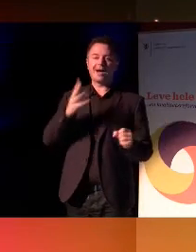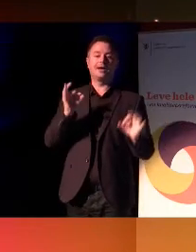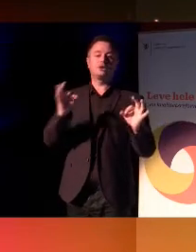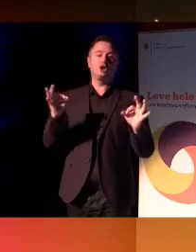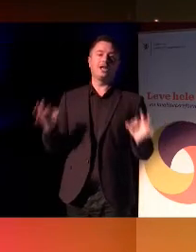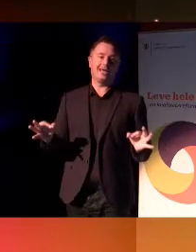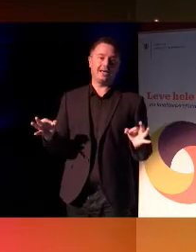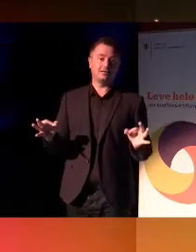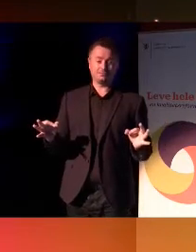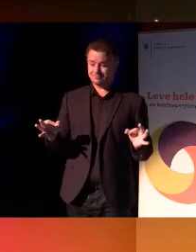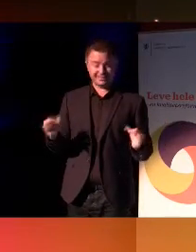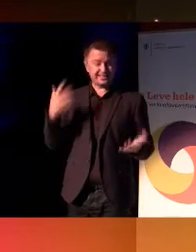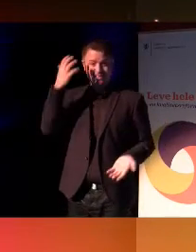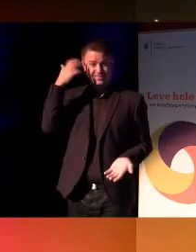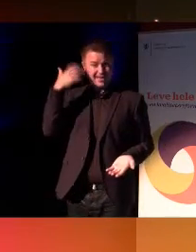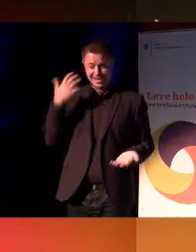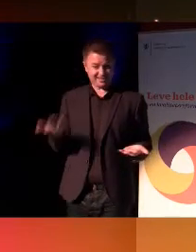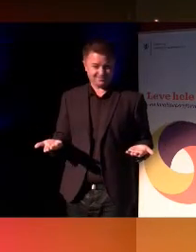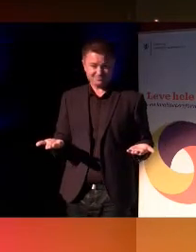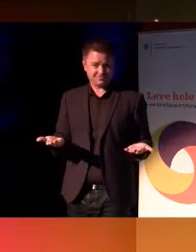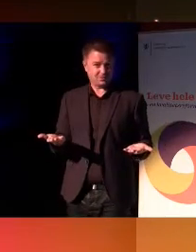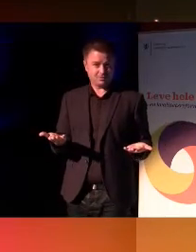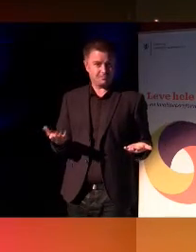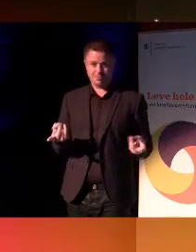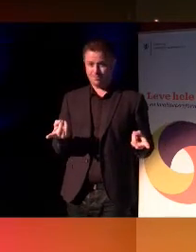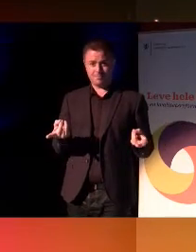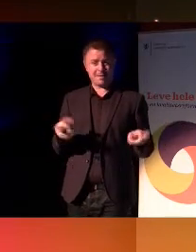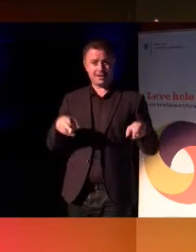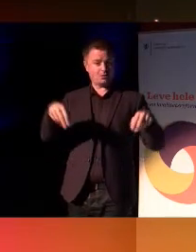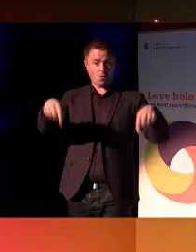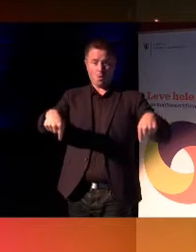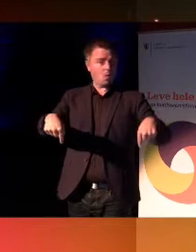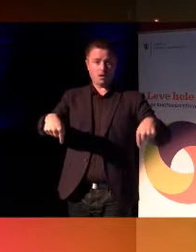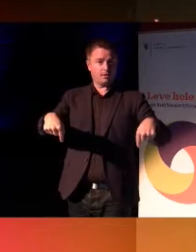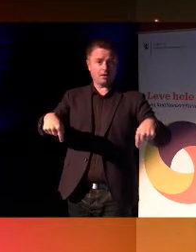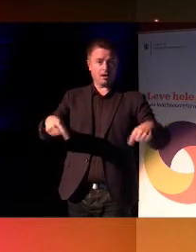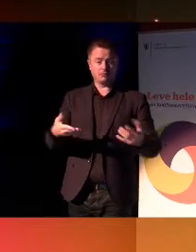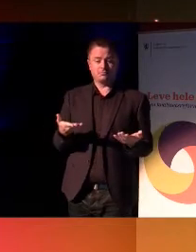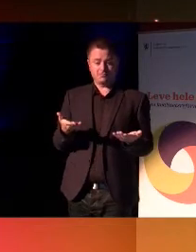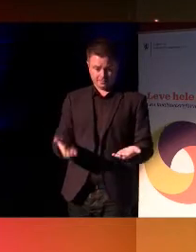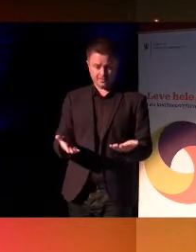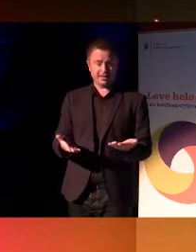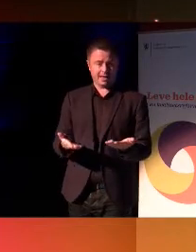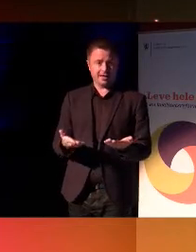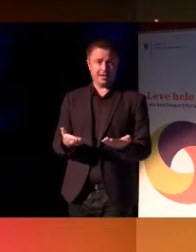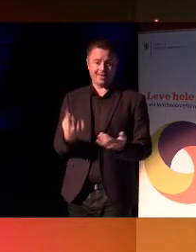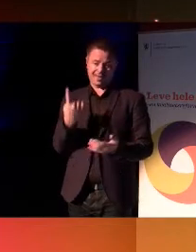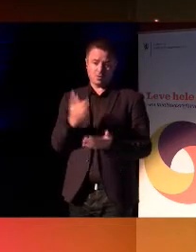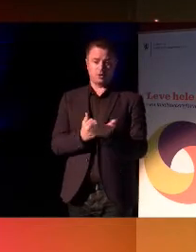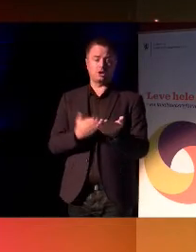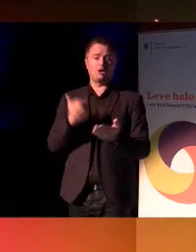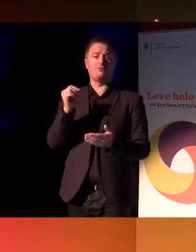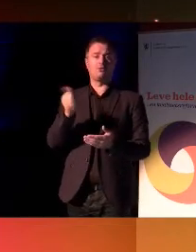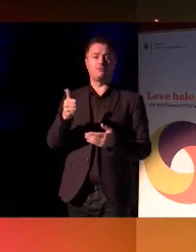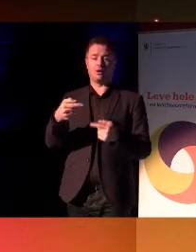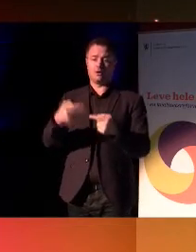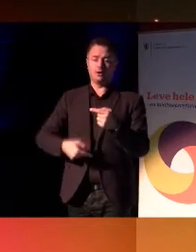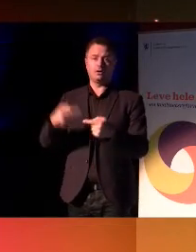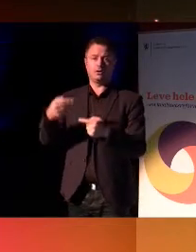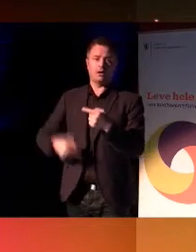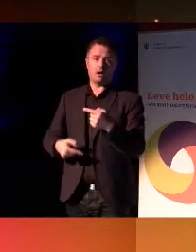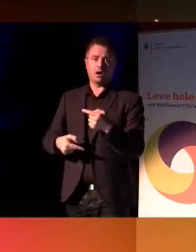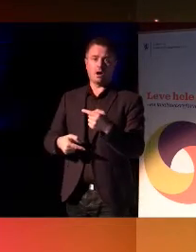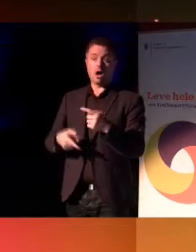Det en av de områdene som fører til at man ikke kommer I mål med